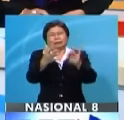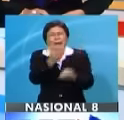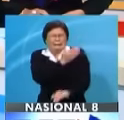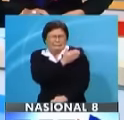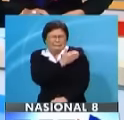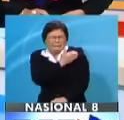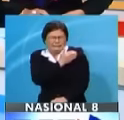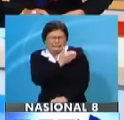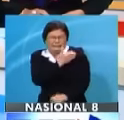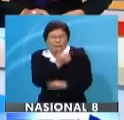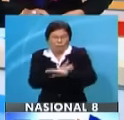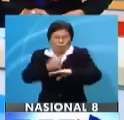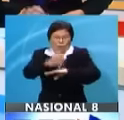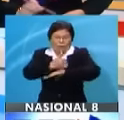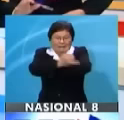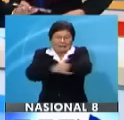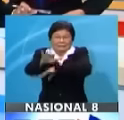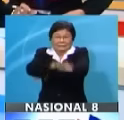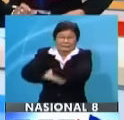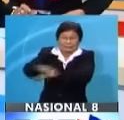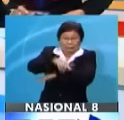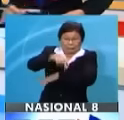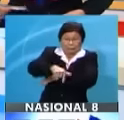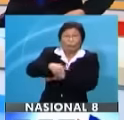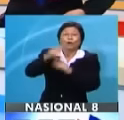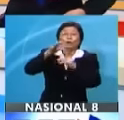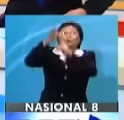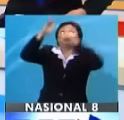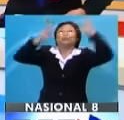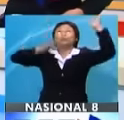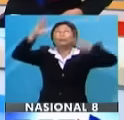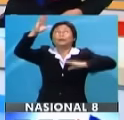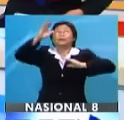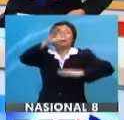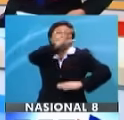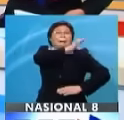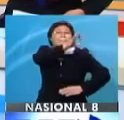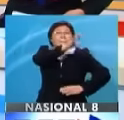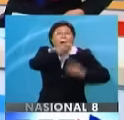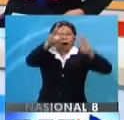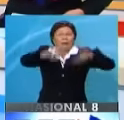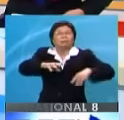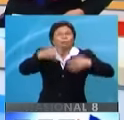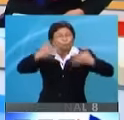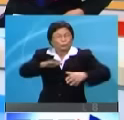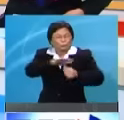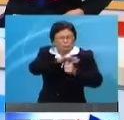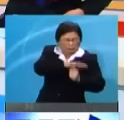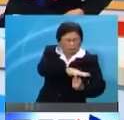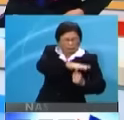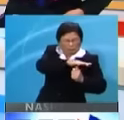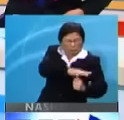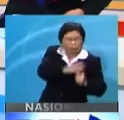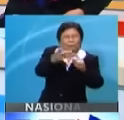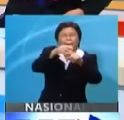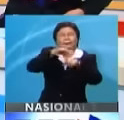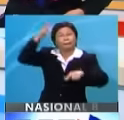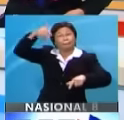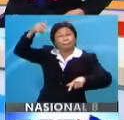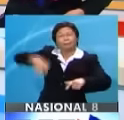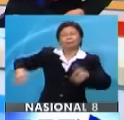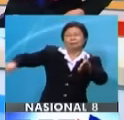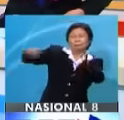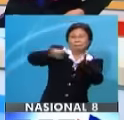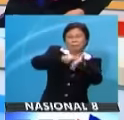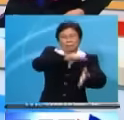yang diwujudkan oleh negara serantau khususnya Malaysia sebagai pengerusi ASEAN nyata berjaya memberi tekanan kepada Myanmar. Melalui satu